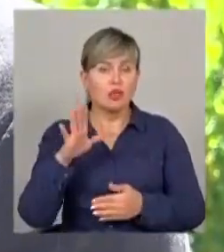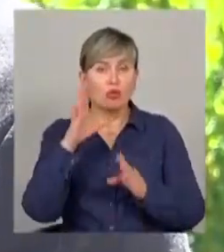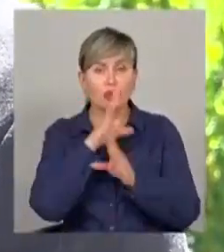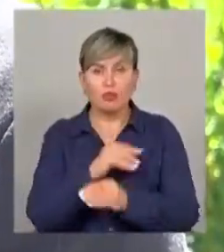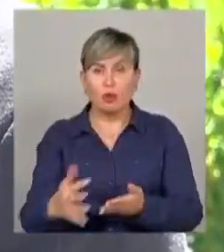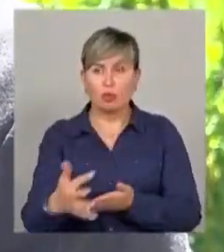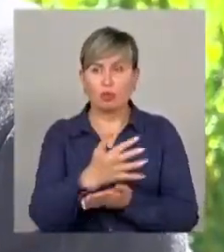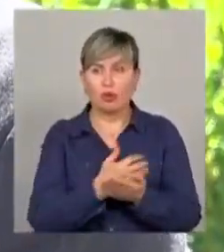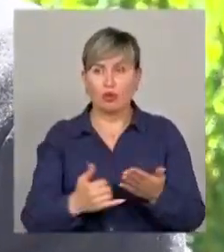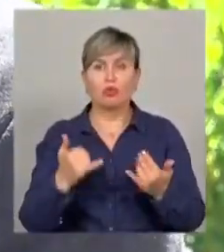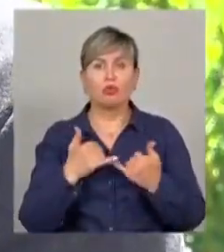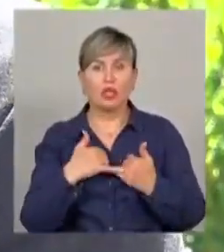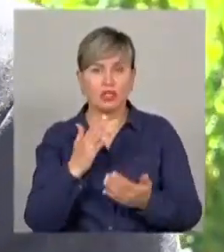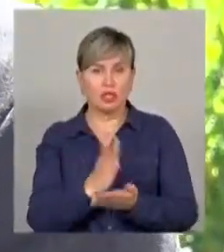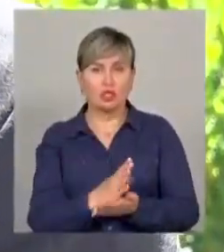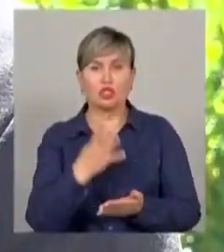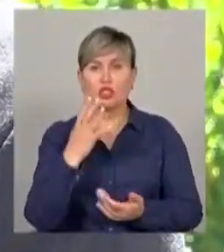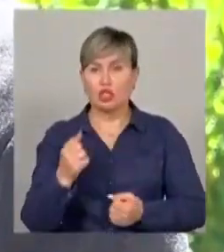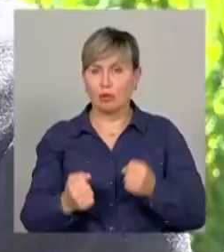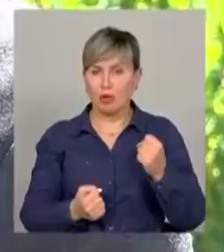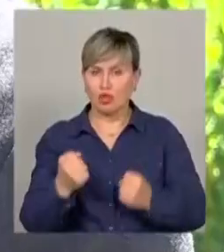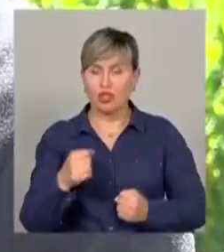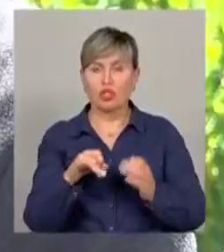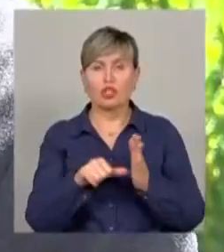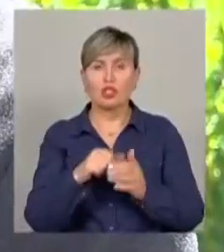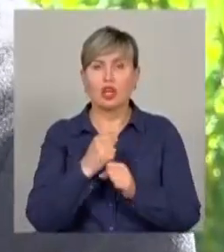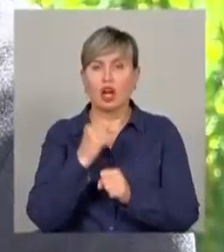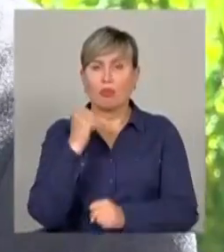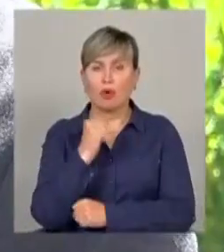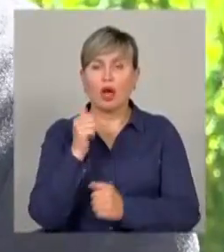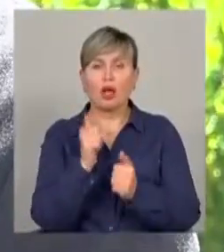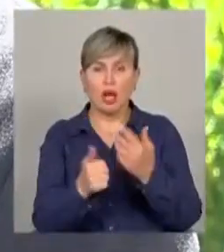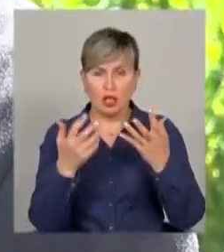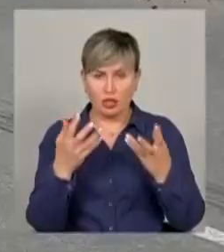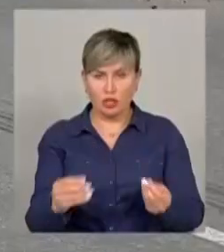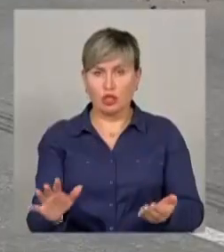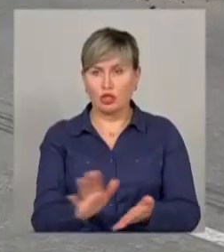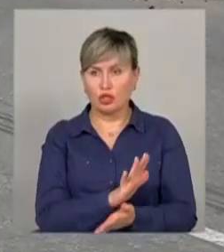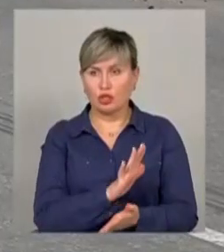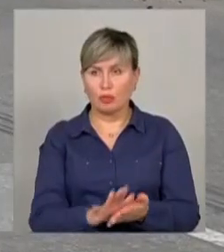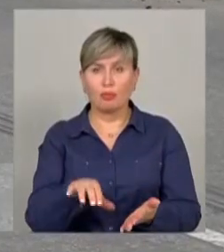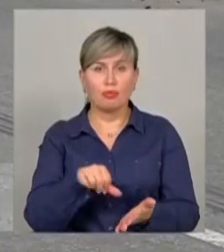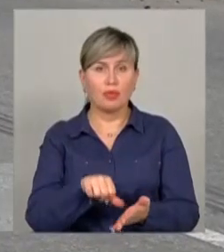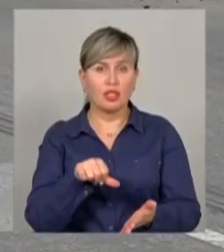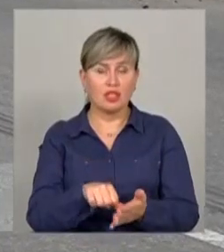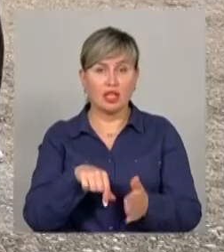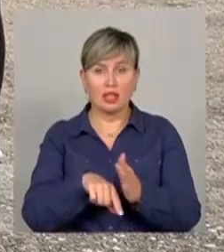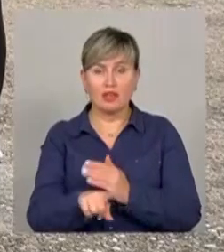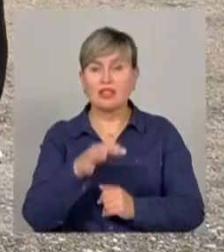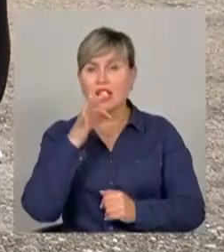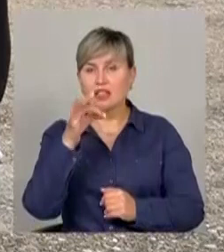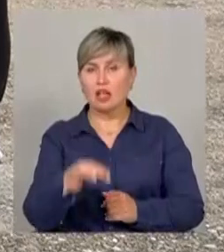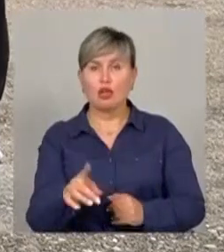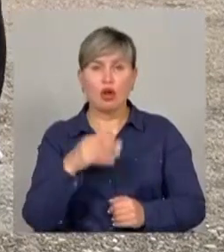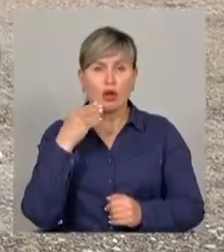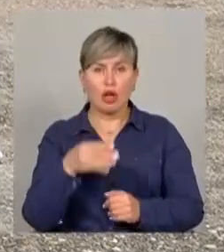его убирать. У нас есть 4 единицы техники и 6 рабочих. Каждый день все чистим. Представители «КазАвтожола» заверили, что